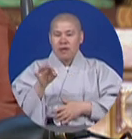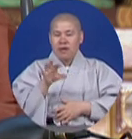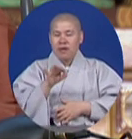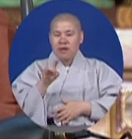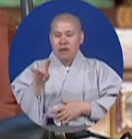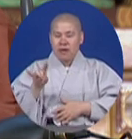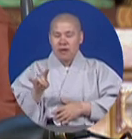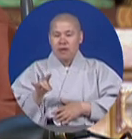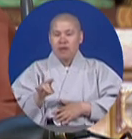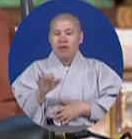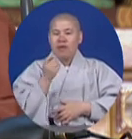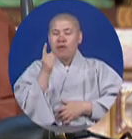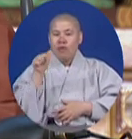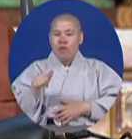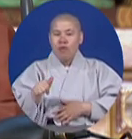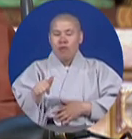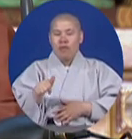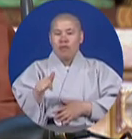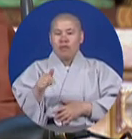혹과 업은 항상 같이 가요.